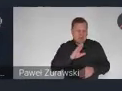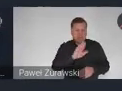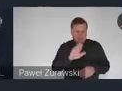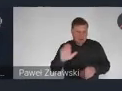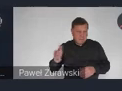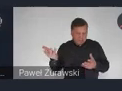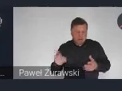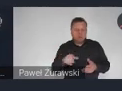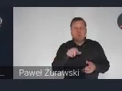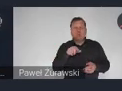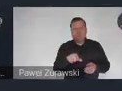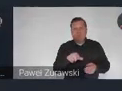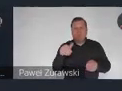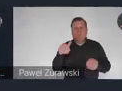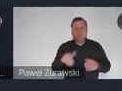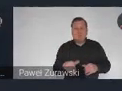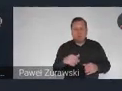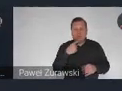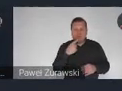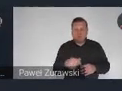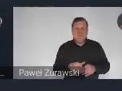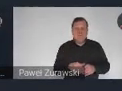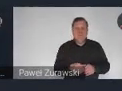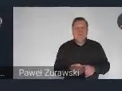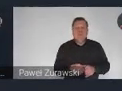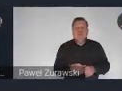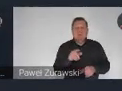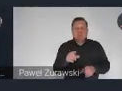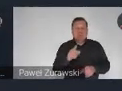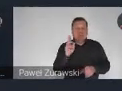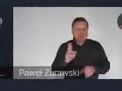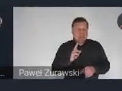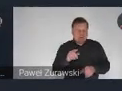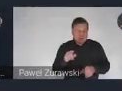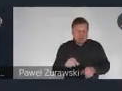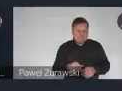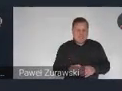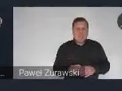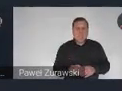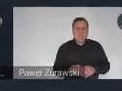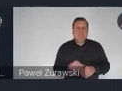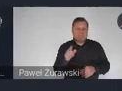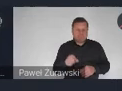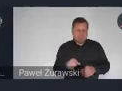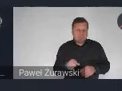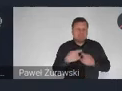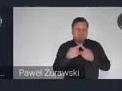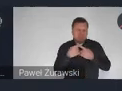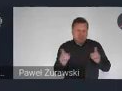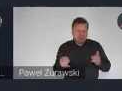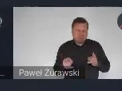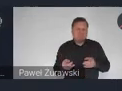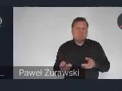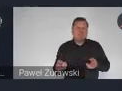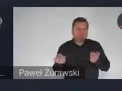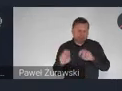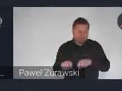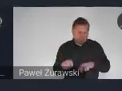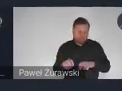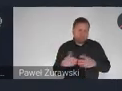można tutaj zarówno wyposażyć taką taką bazę w